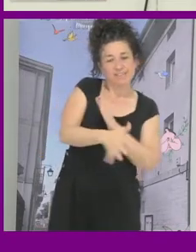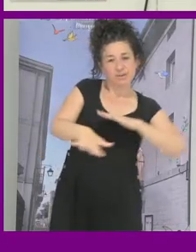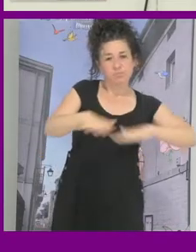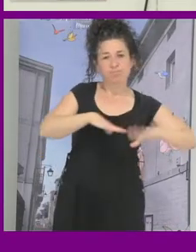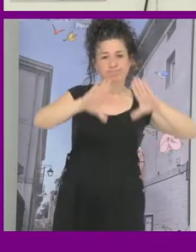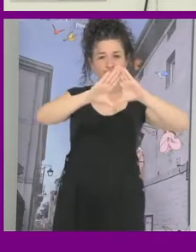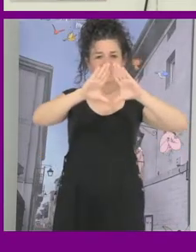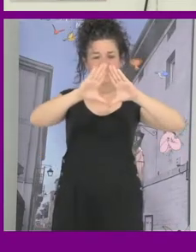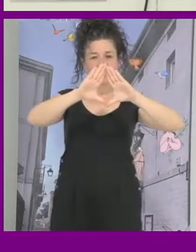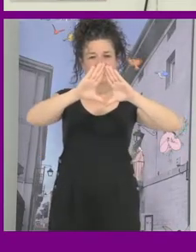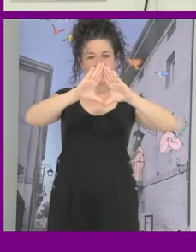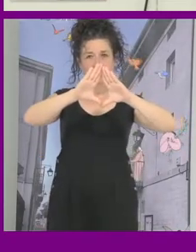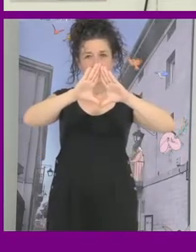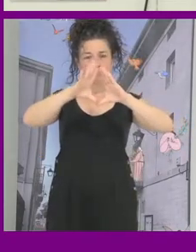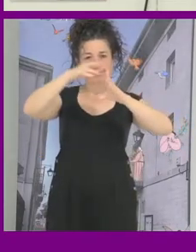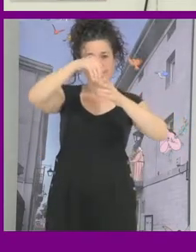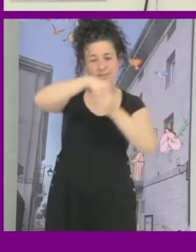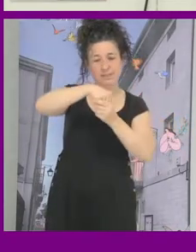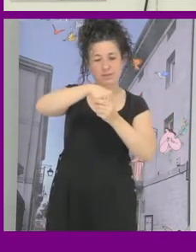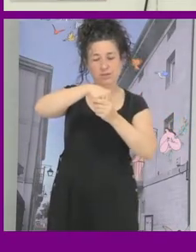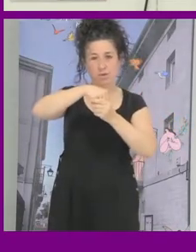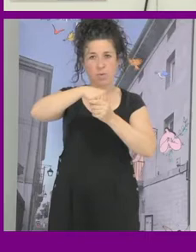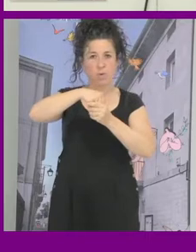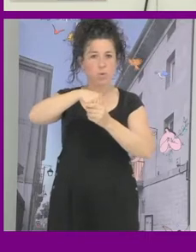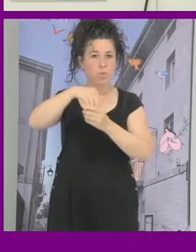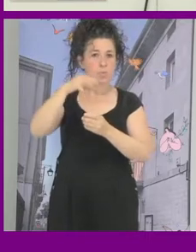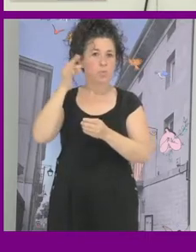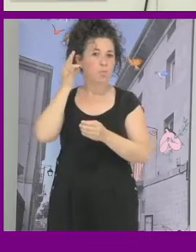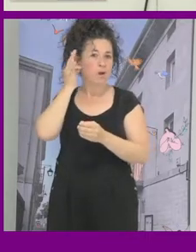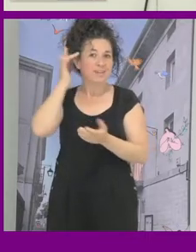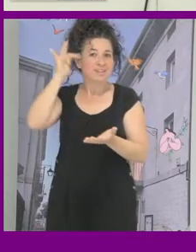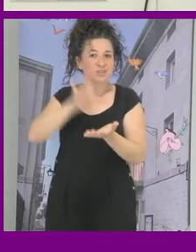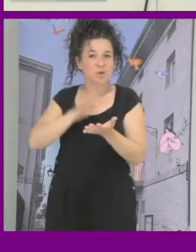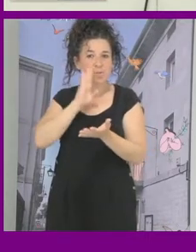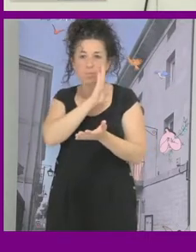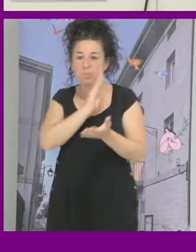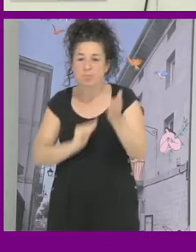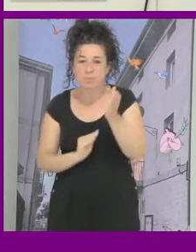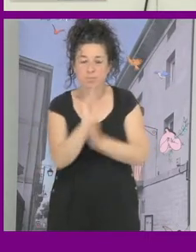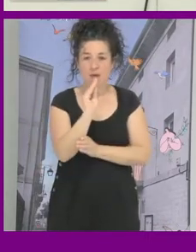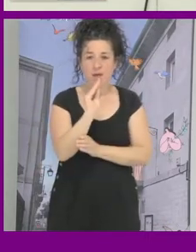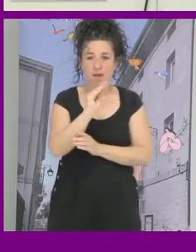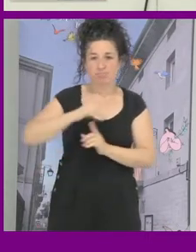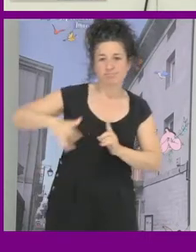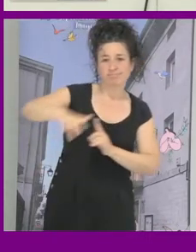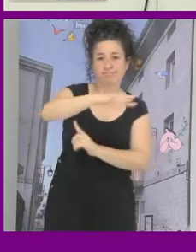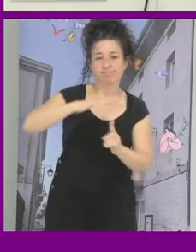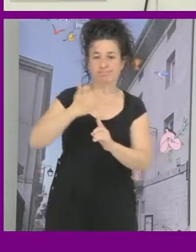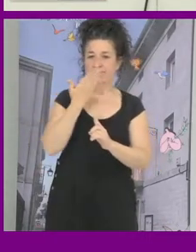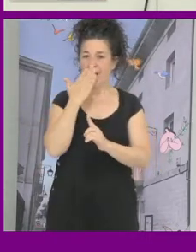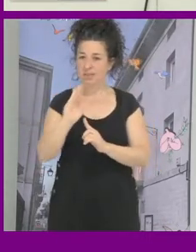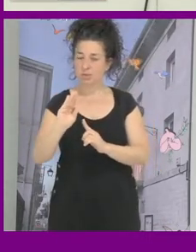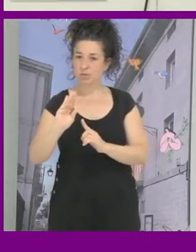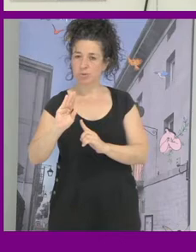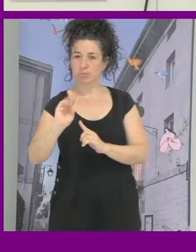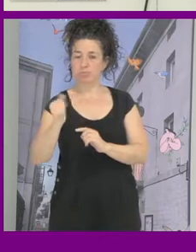feministaren baitan ba, emakumeak ama izan direnean inguruan jaso duten jarrera izan dela